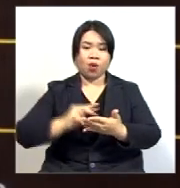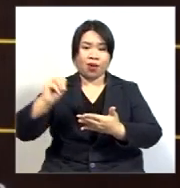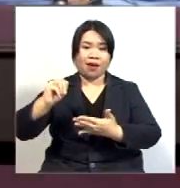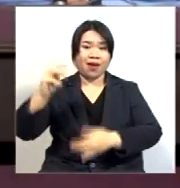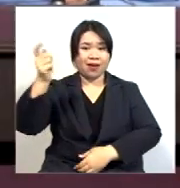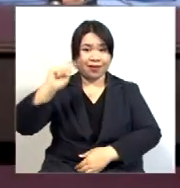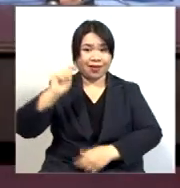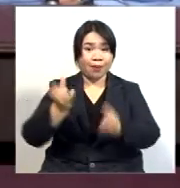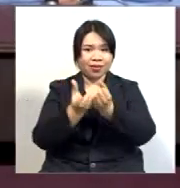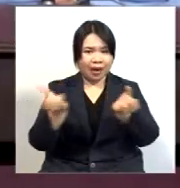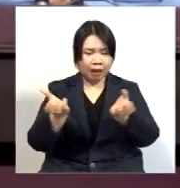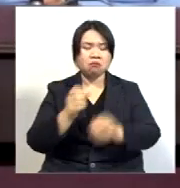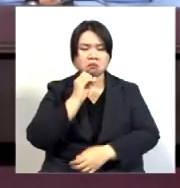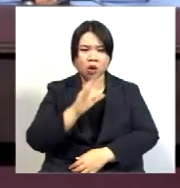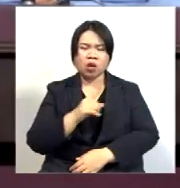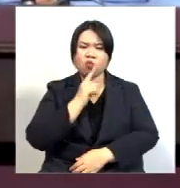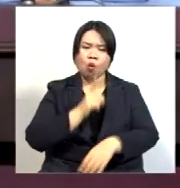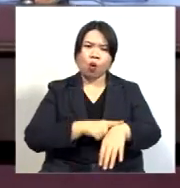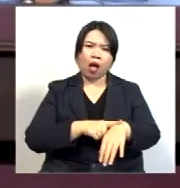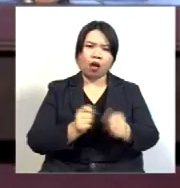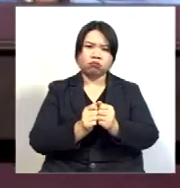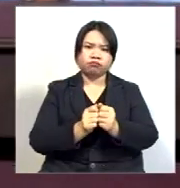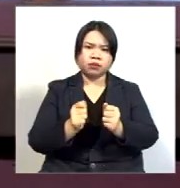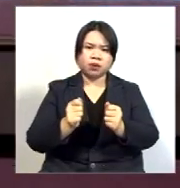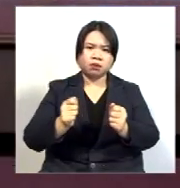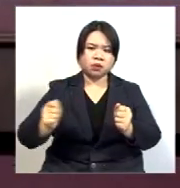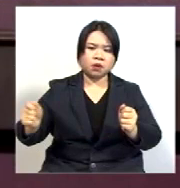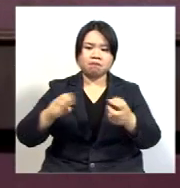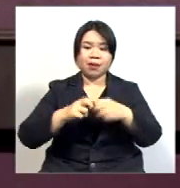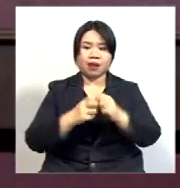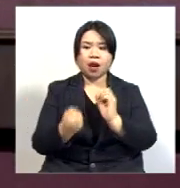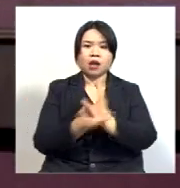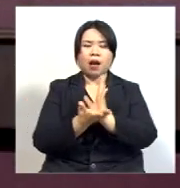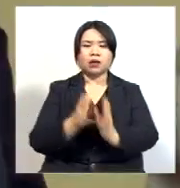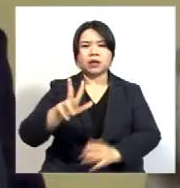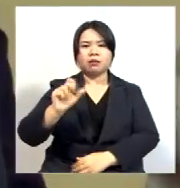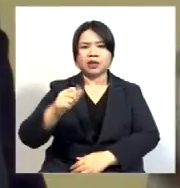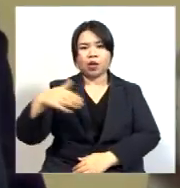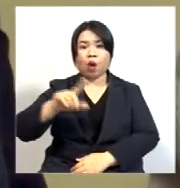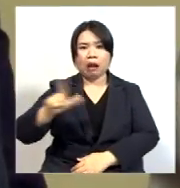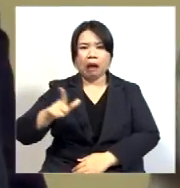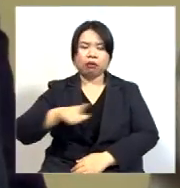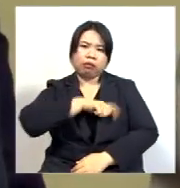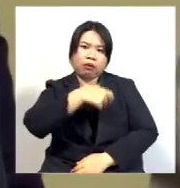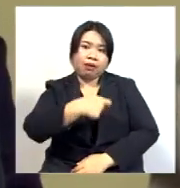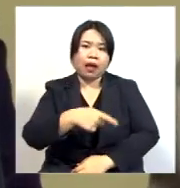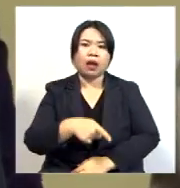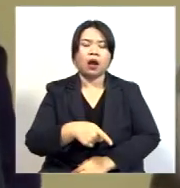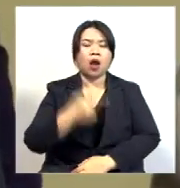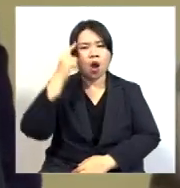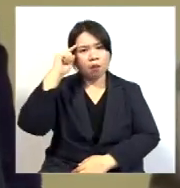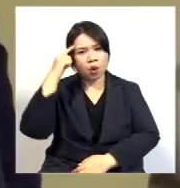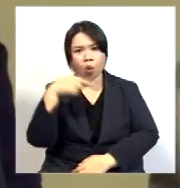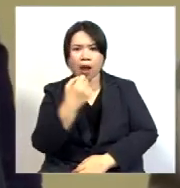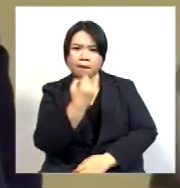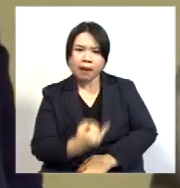รมศาสตร์ระบุนะคะว่าถ้าปล่อยเวลายืดเยื้อไปรัฐจะต้องเสียหายไปอีก 300,000 กว่าล้านบาทโดยที่ไม่รู้ว่าใ